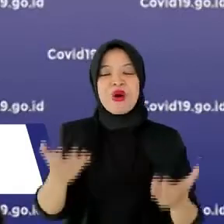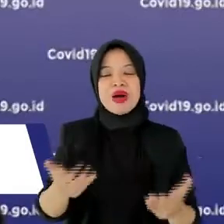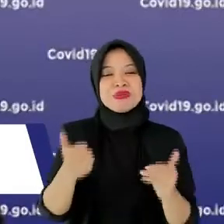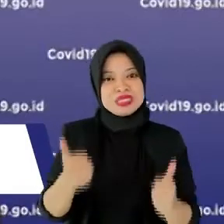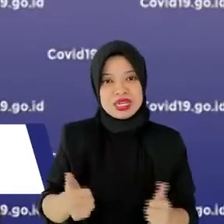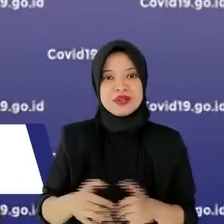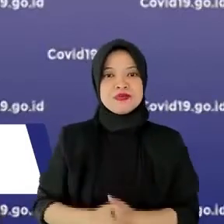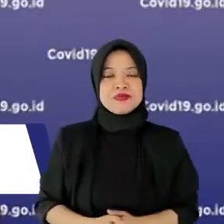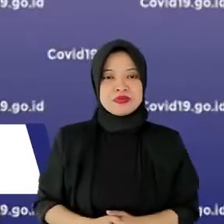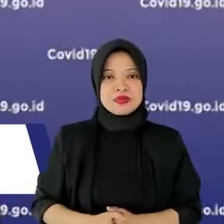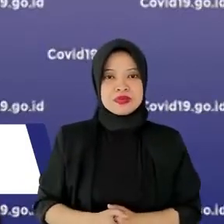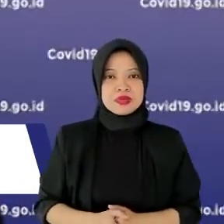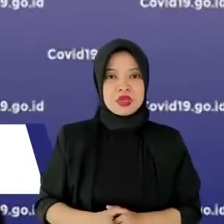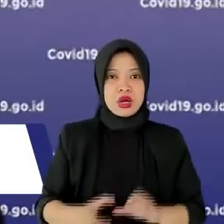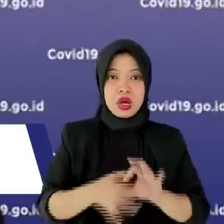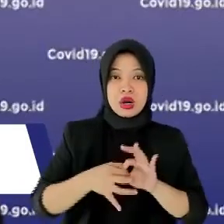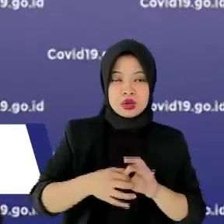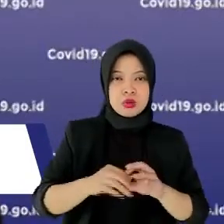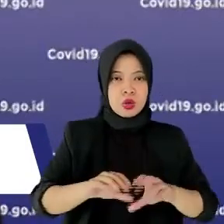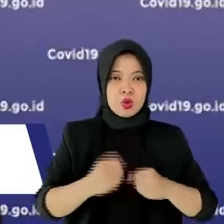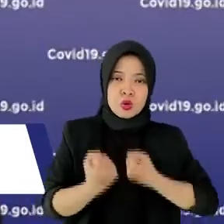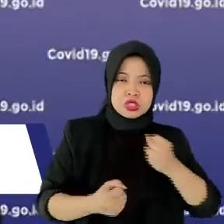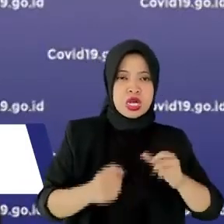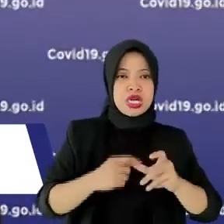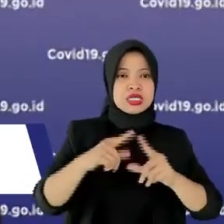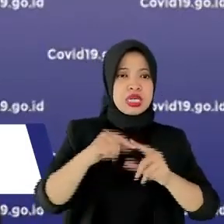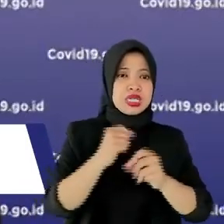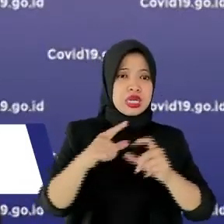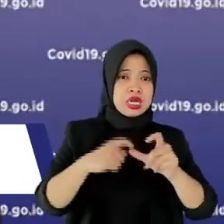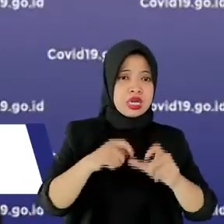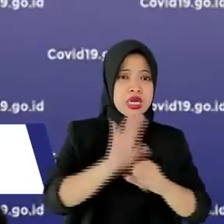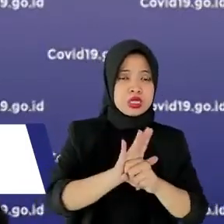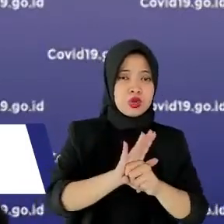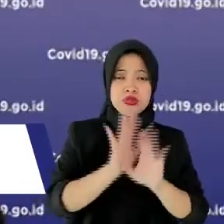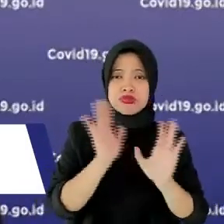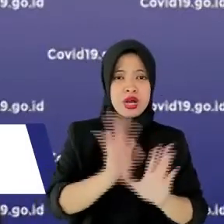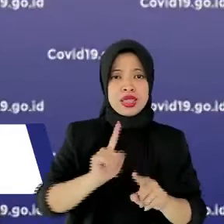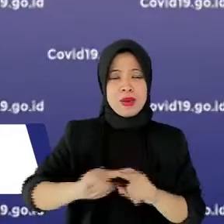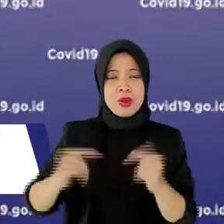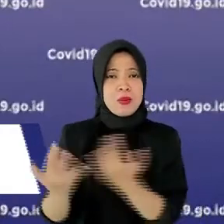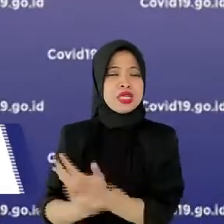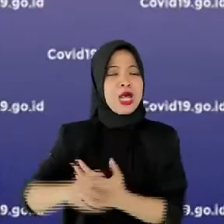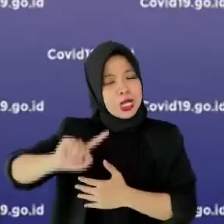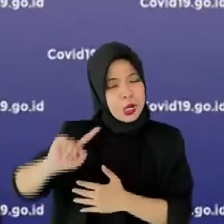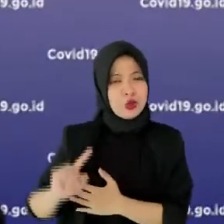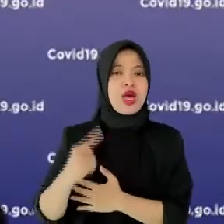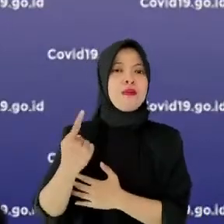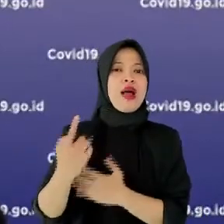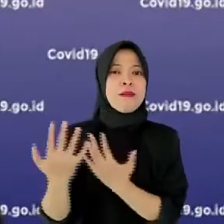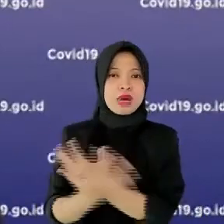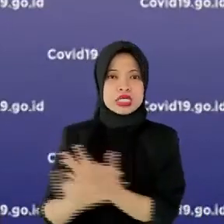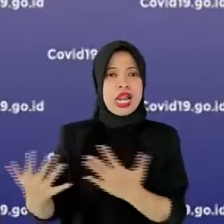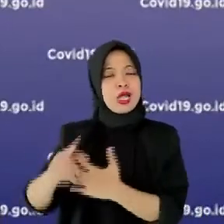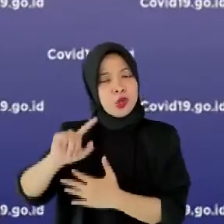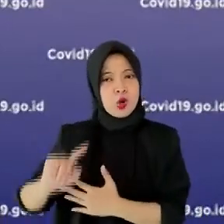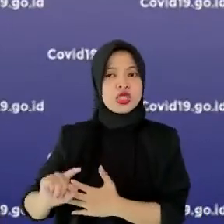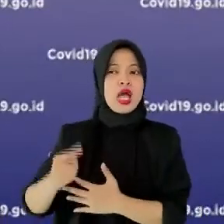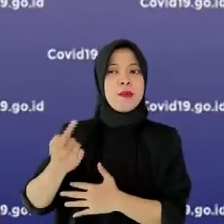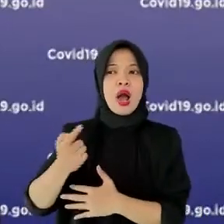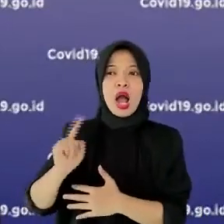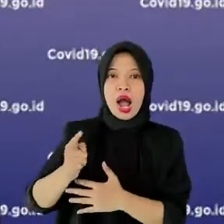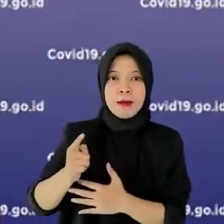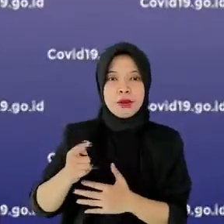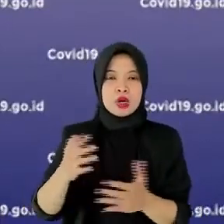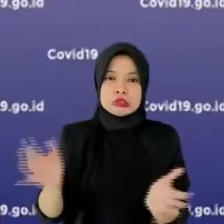pihak. Ini bukan hanya dari kerja Satgas aja, enggak, justru pelaku utamanya itu masyarakat. pelaku utamanya adalah masyarakat, kemudian kita